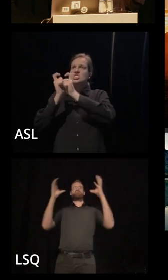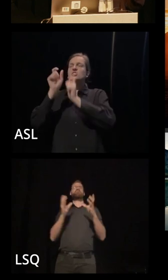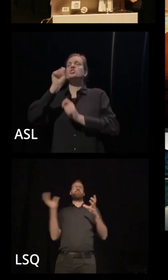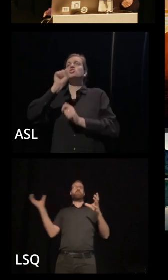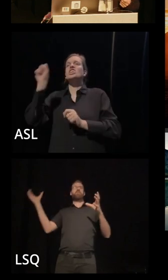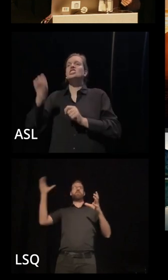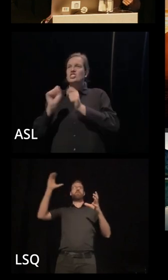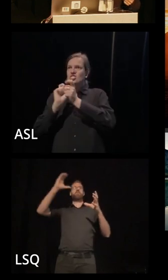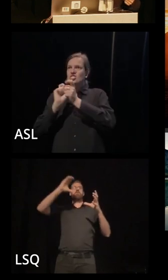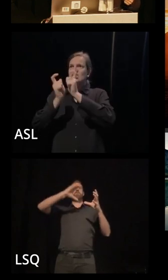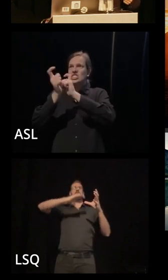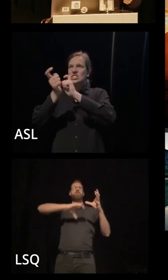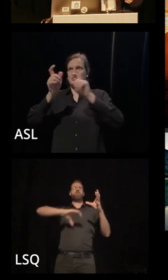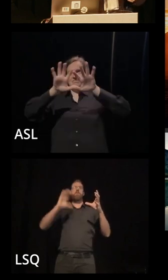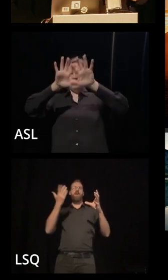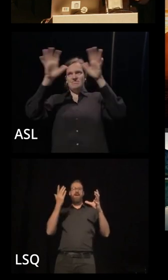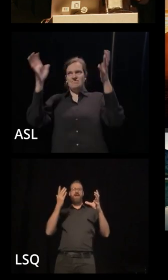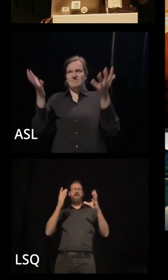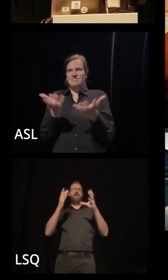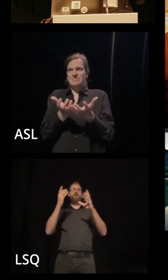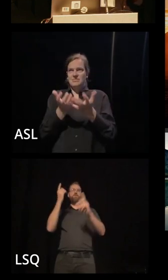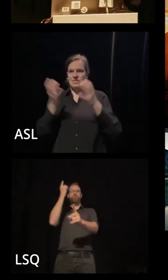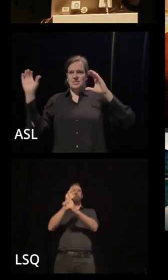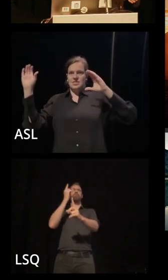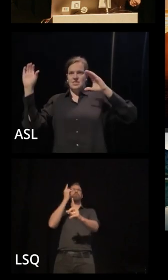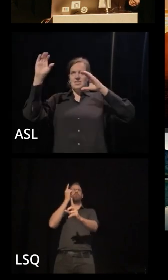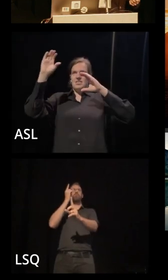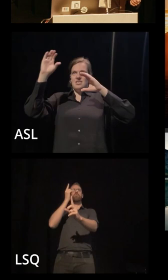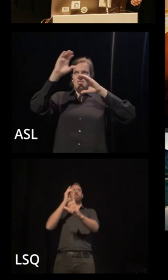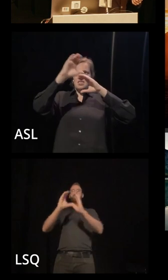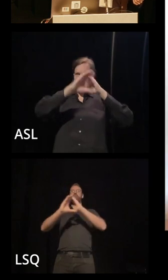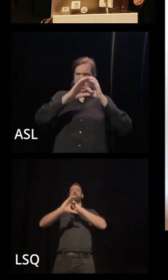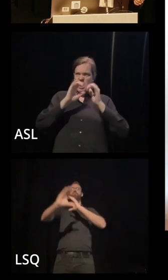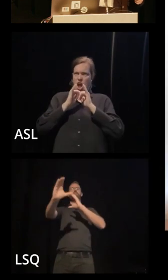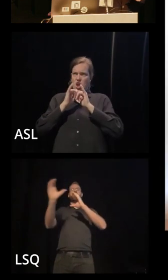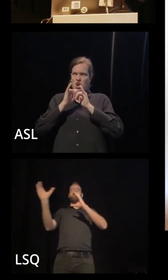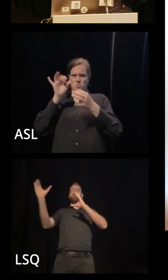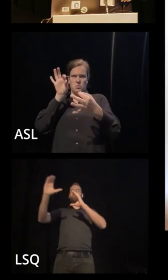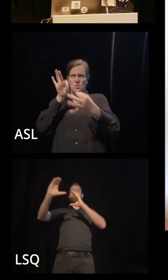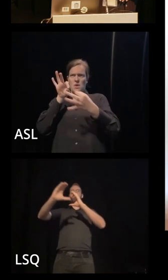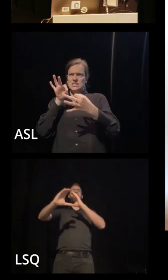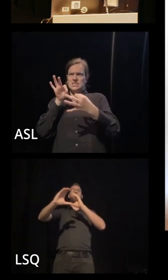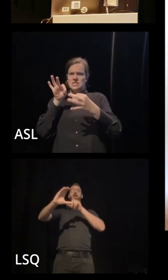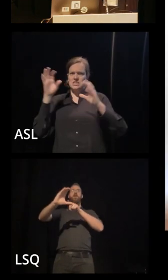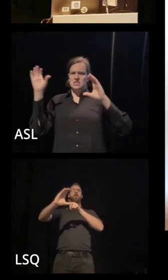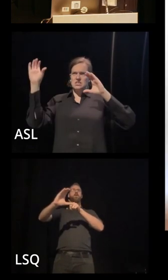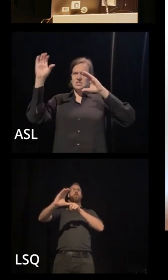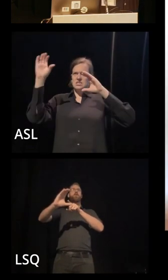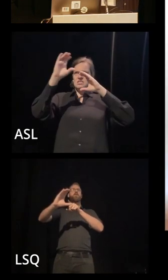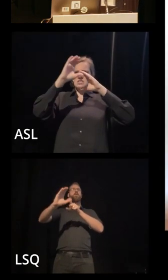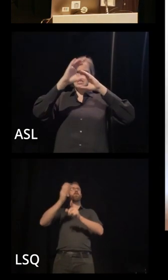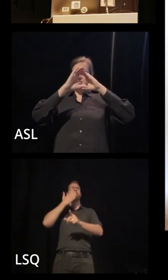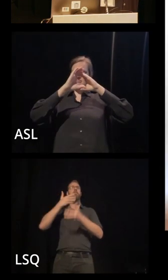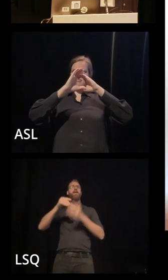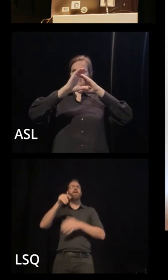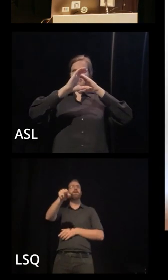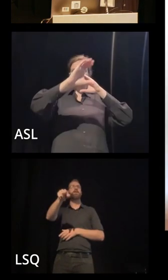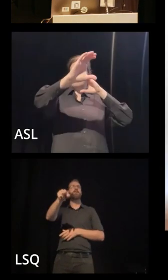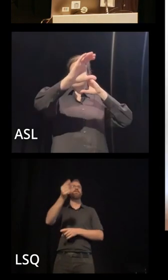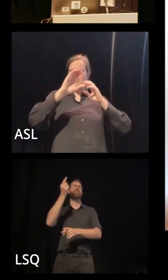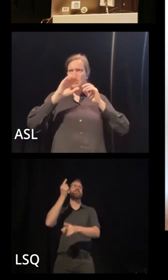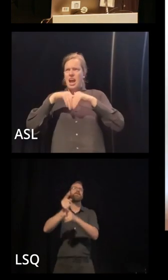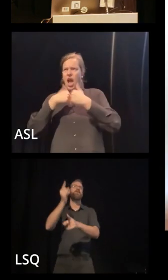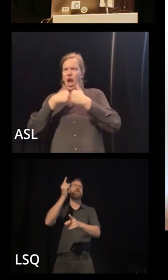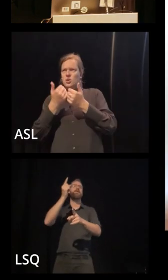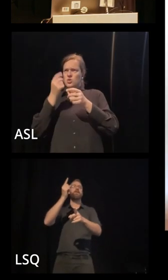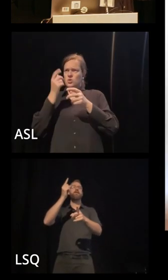conçue l'œuvre, en fait. Donc, comme je vous disais, bien évidemment, les collaborateurs m'ont amené une